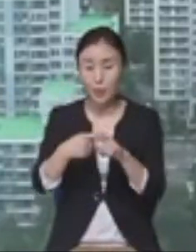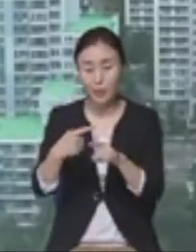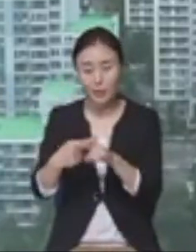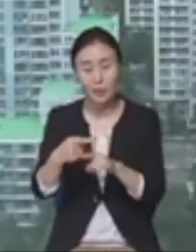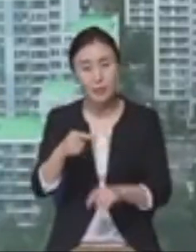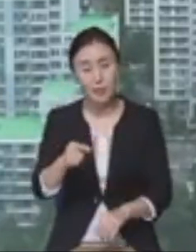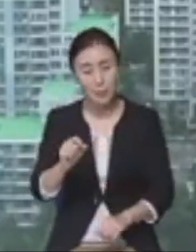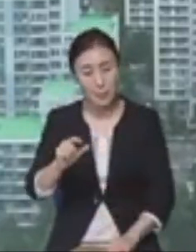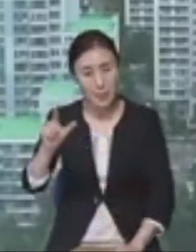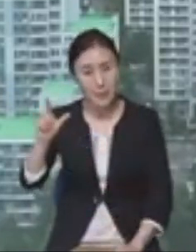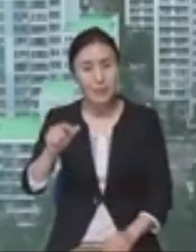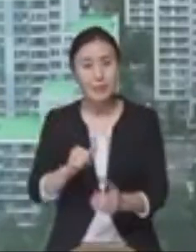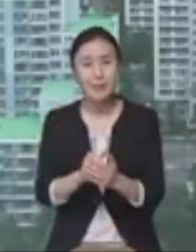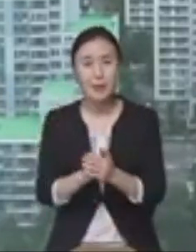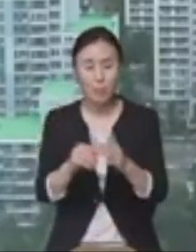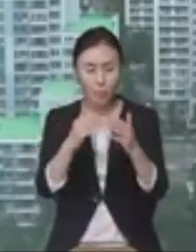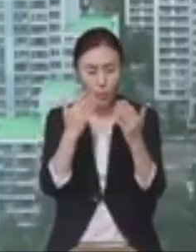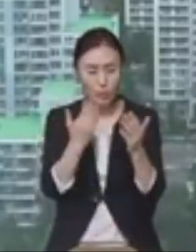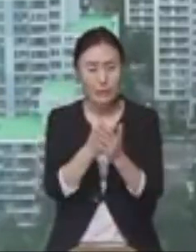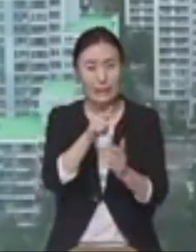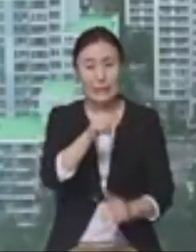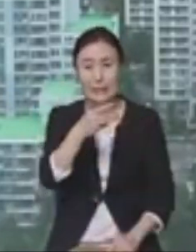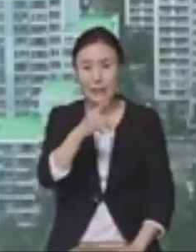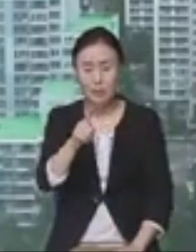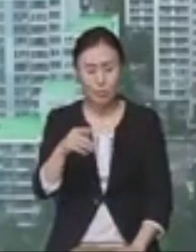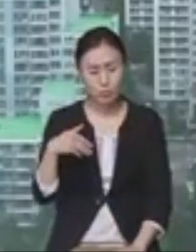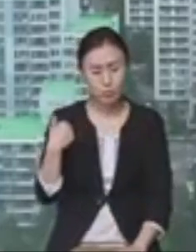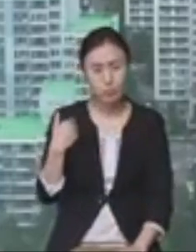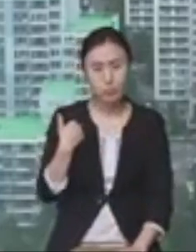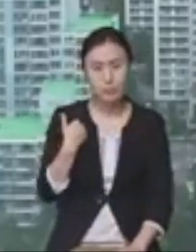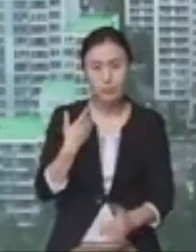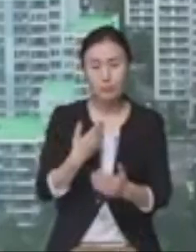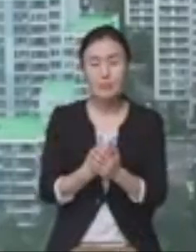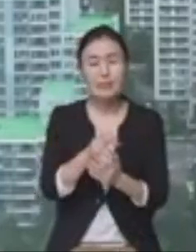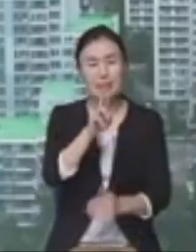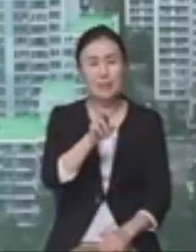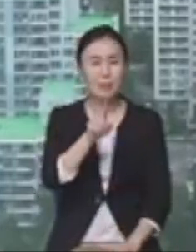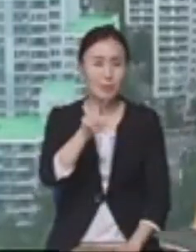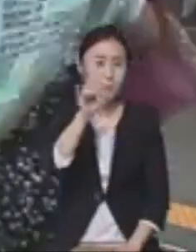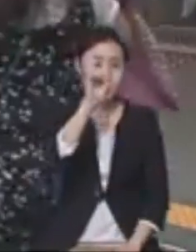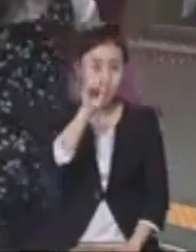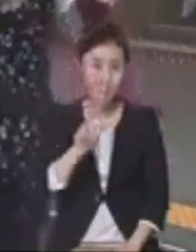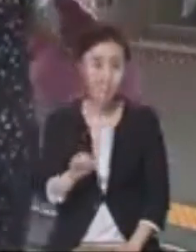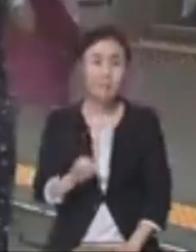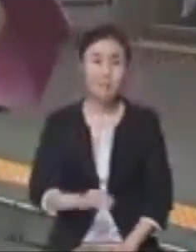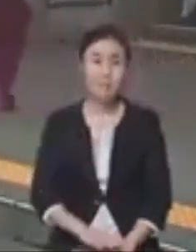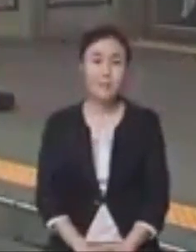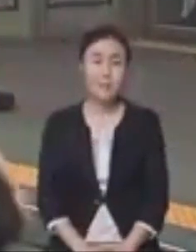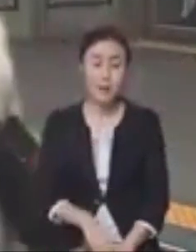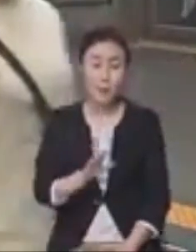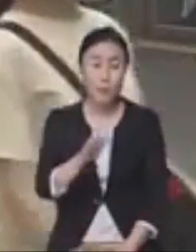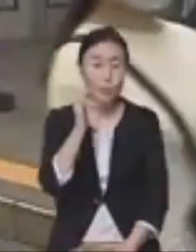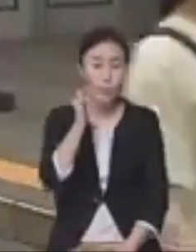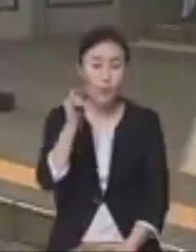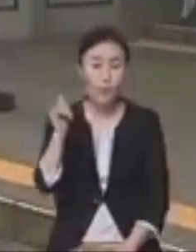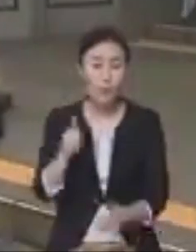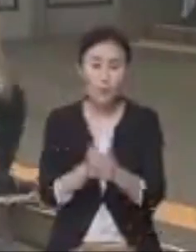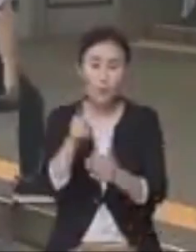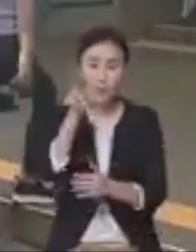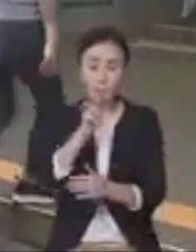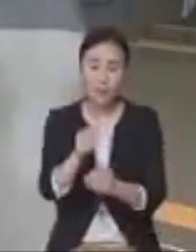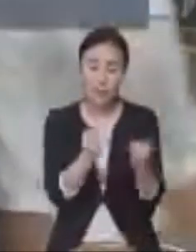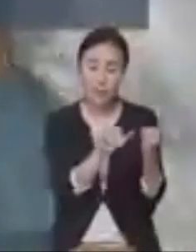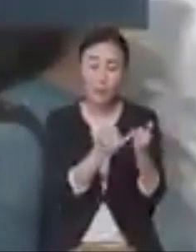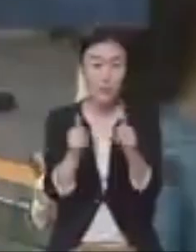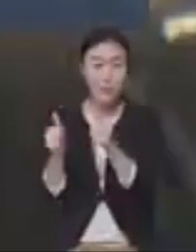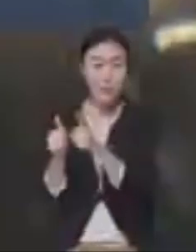내에서 앞선 가운데 모름 기타 의견도 무려 21.1%나 됐습니다 이번 조사는 전국의